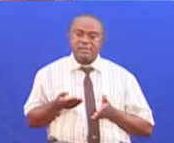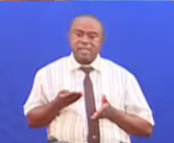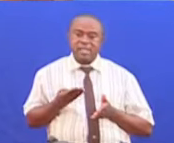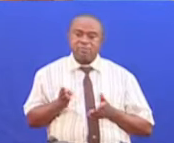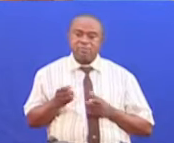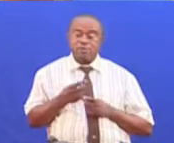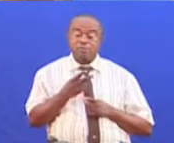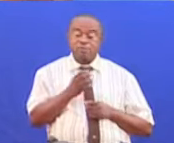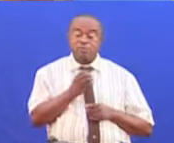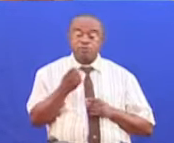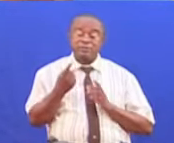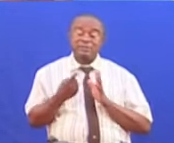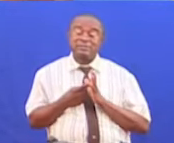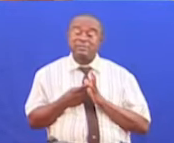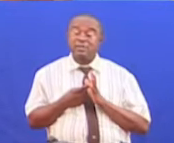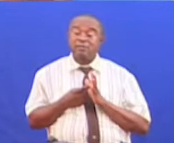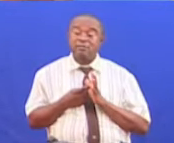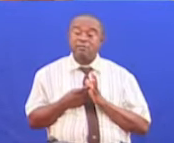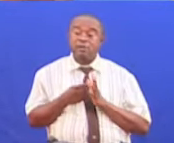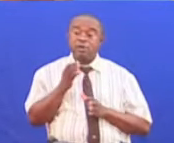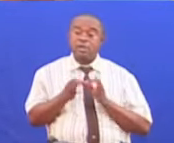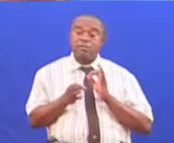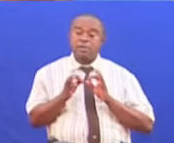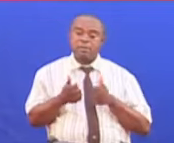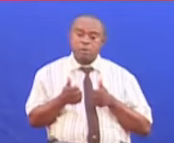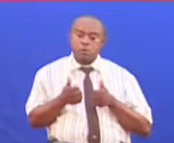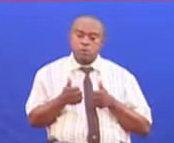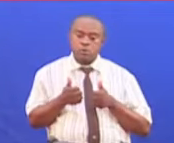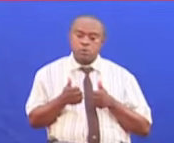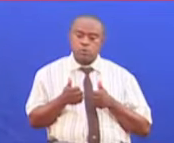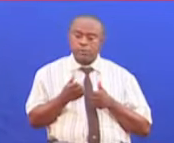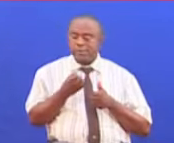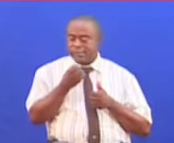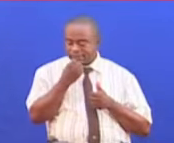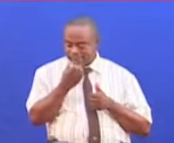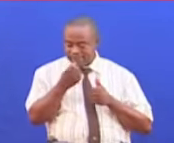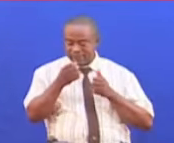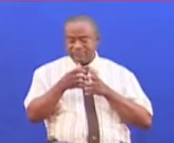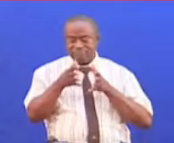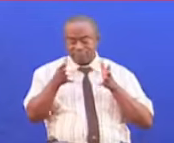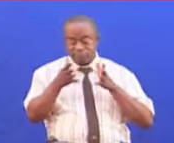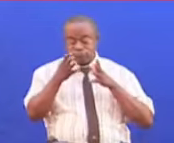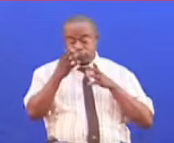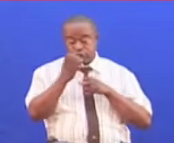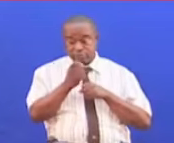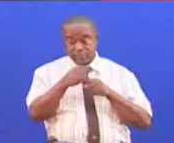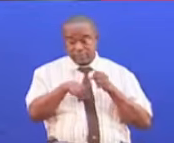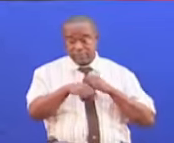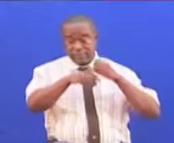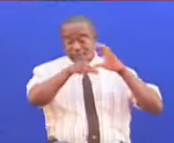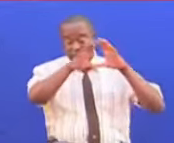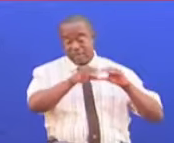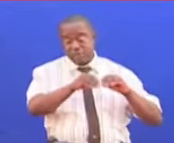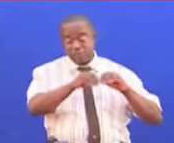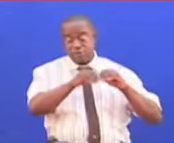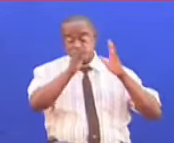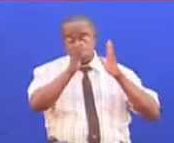206 ilik kuwa hajak kamila taar IFA kwa mapa MT tapata kwenye ripo